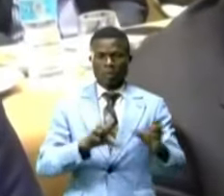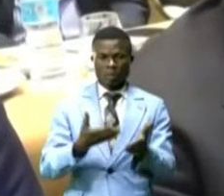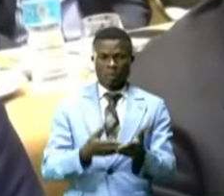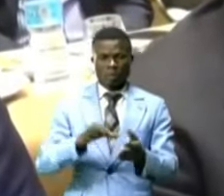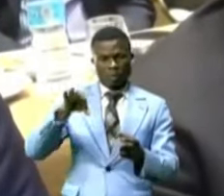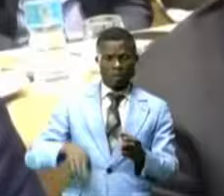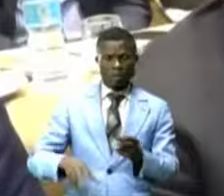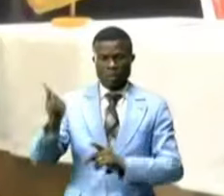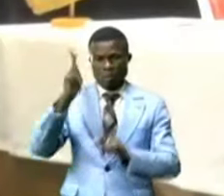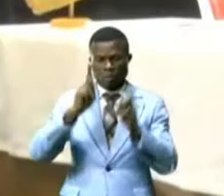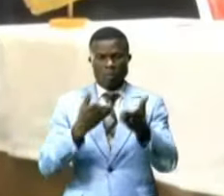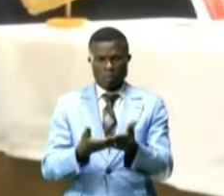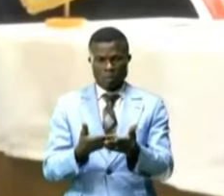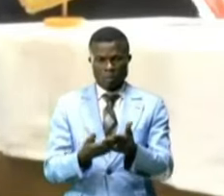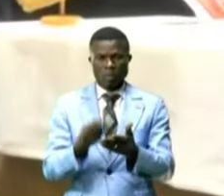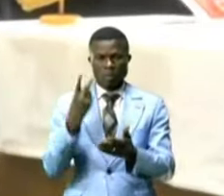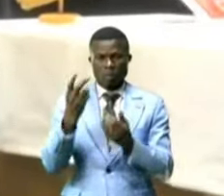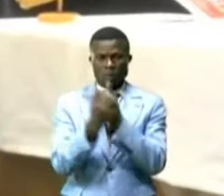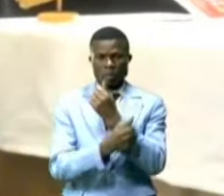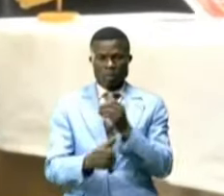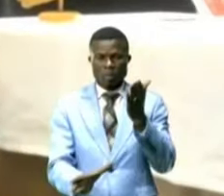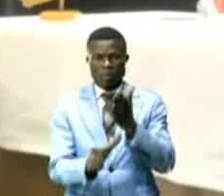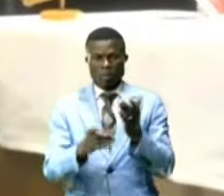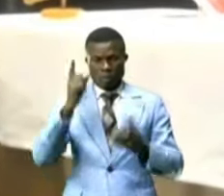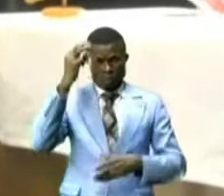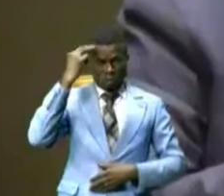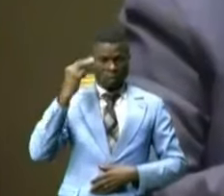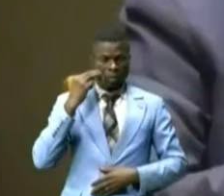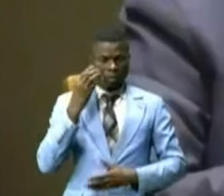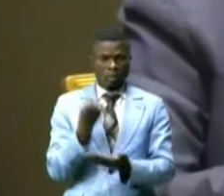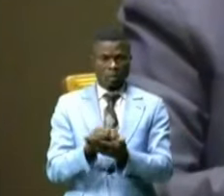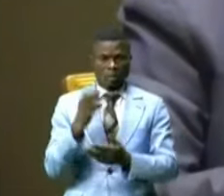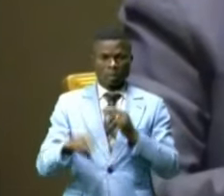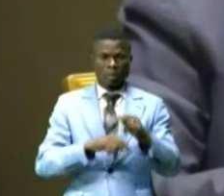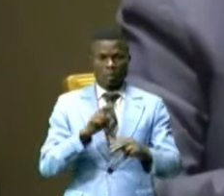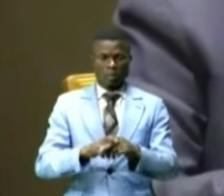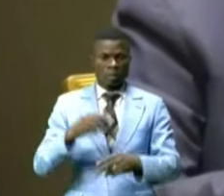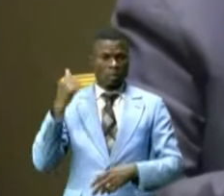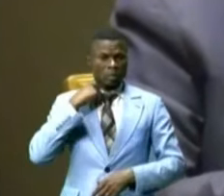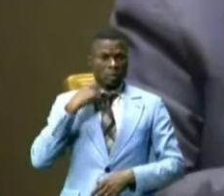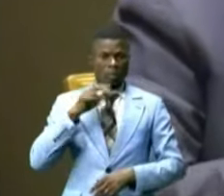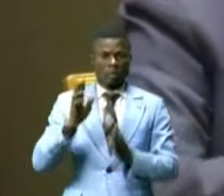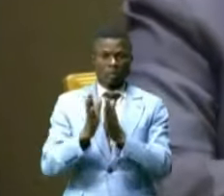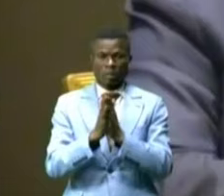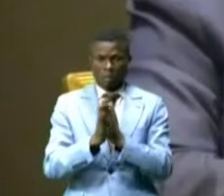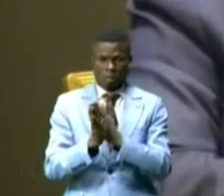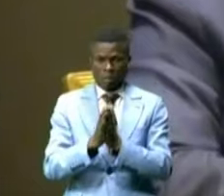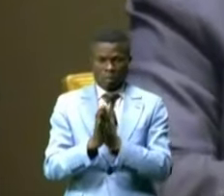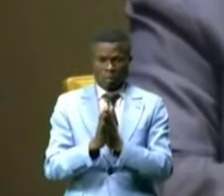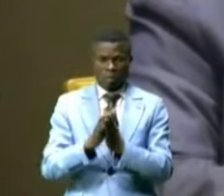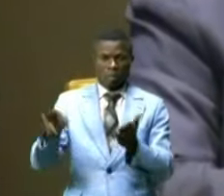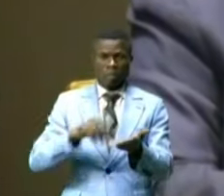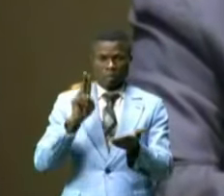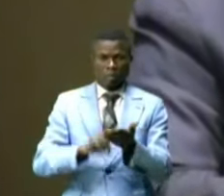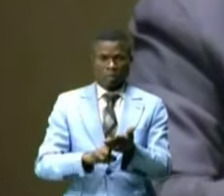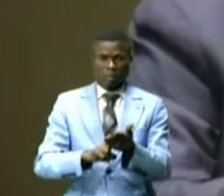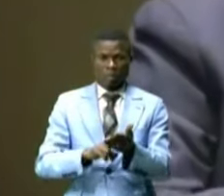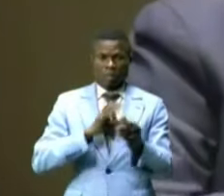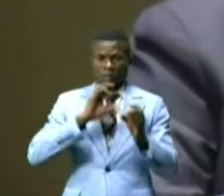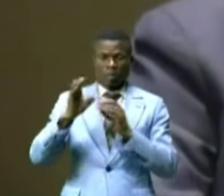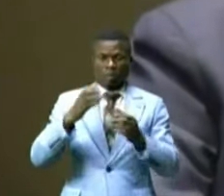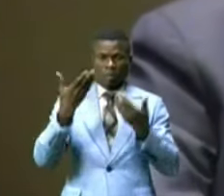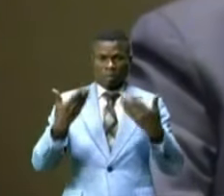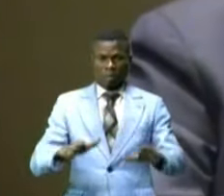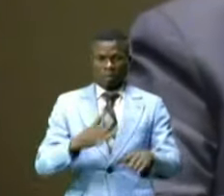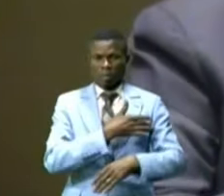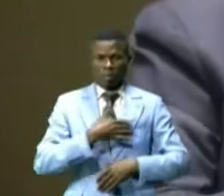leur population. C'est le vice-premier ministre, ministre de l'économie nationale, Dr. Vital Kamerhe, qui a signé le communiqué final au nom